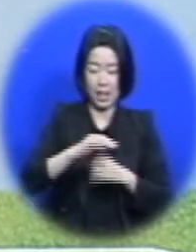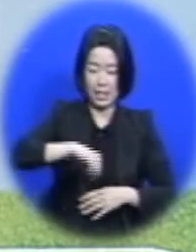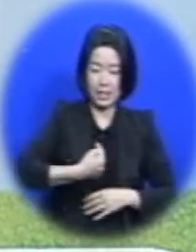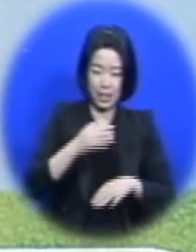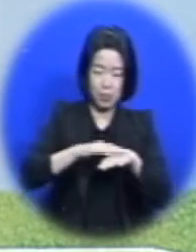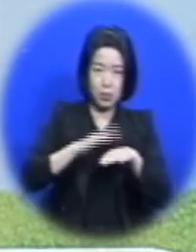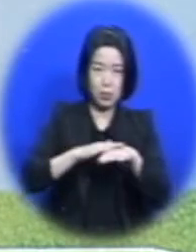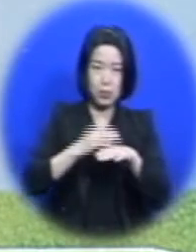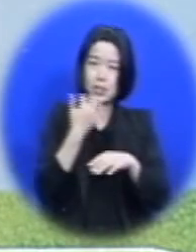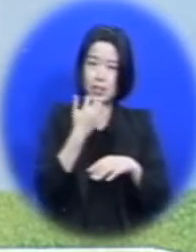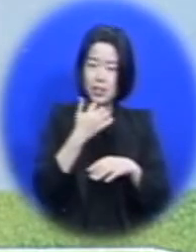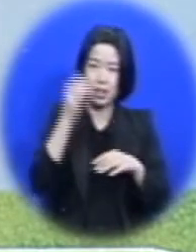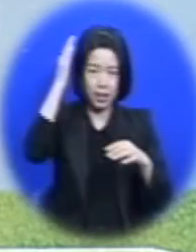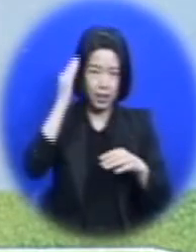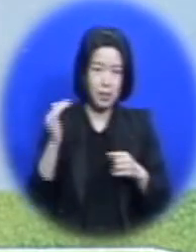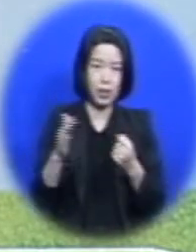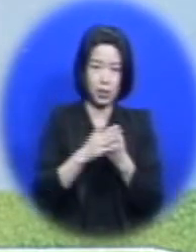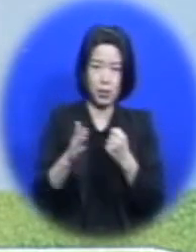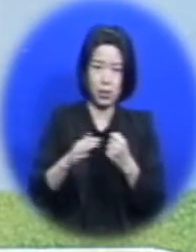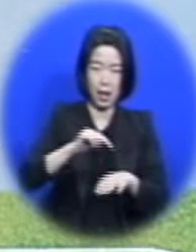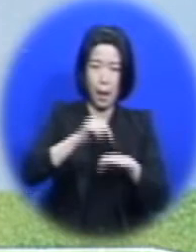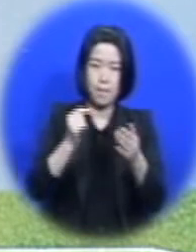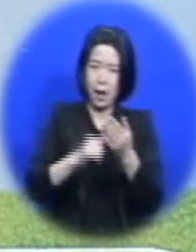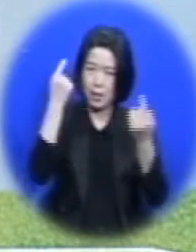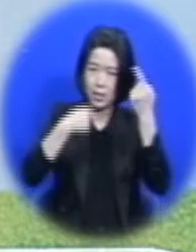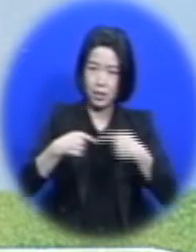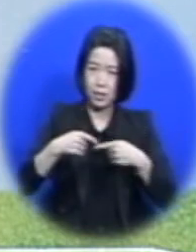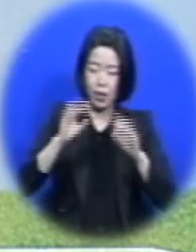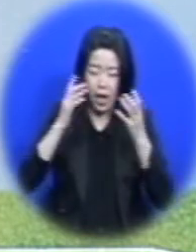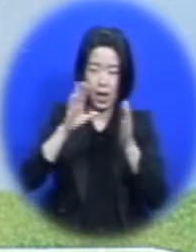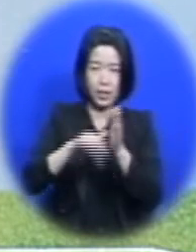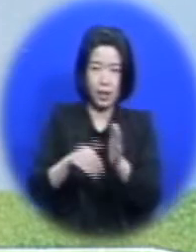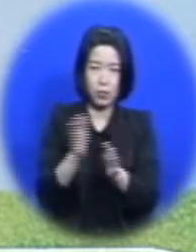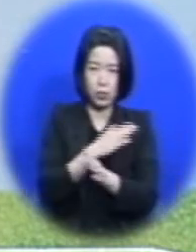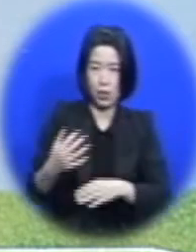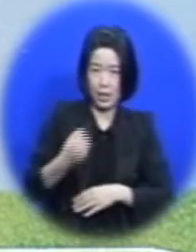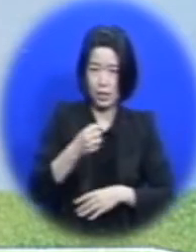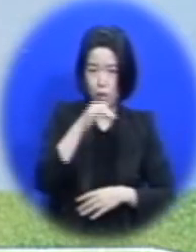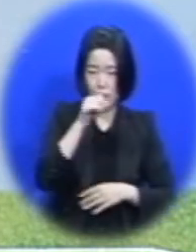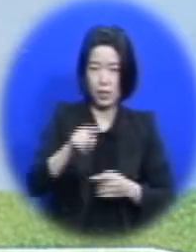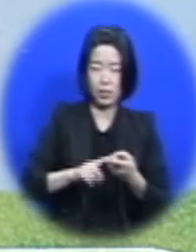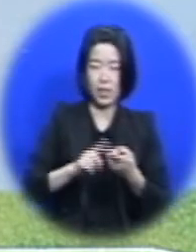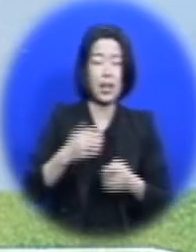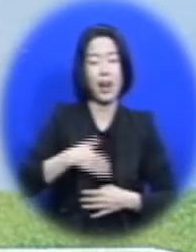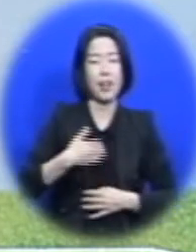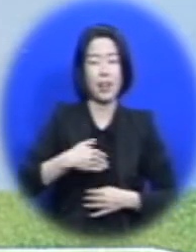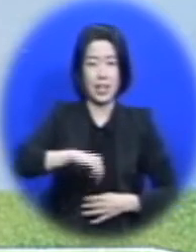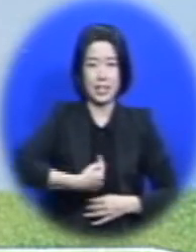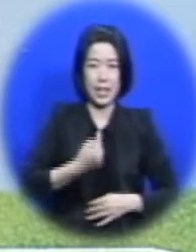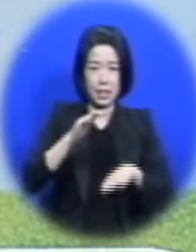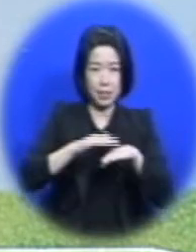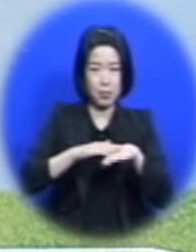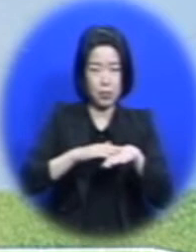때문에 마음에 큰 좌절을 어린아이 때부터 벌써 갖고 있다는 걸 알았어요 자기 피부에 3까지